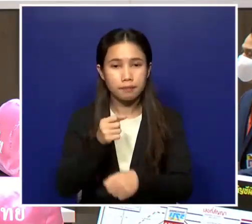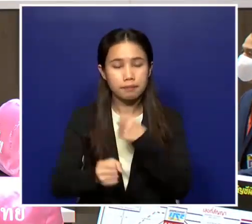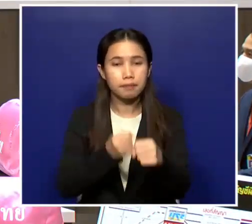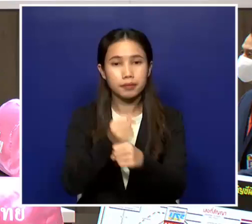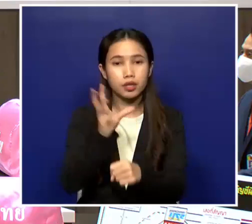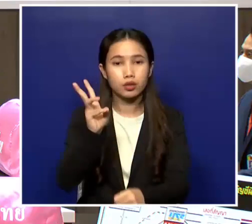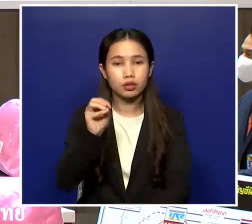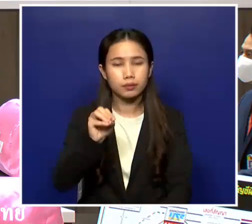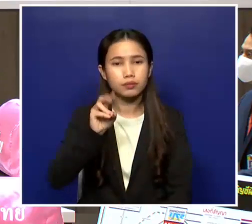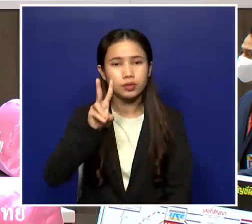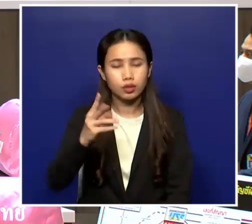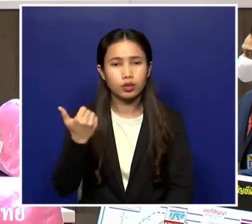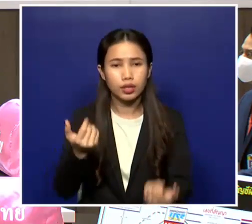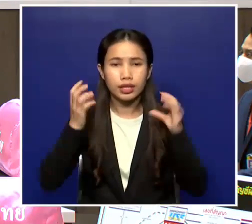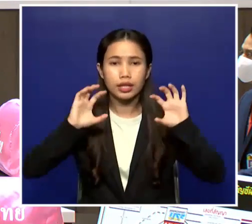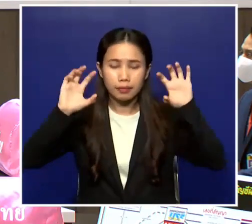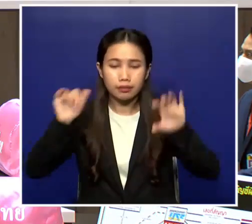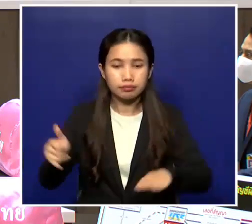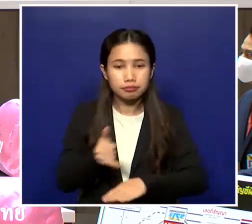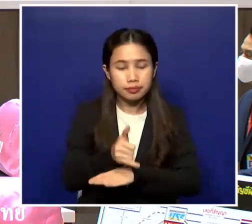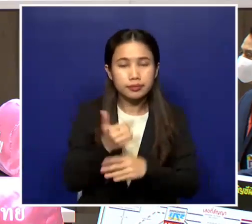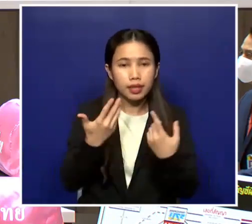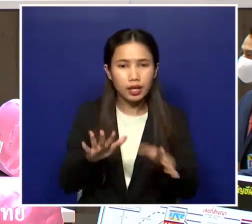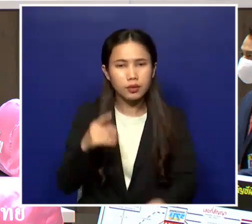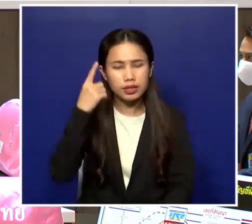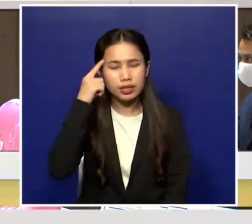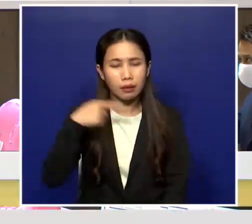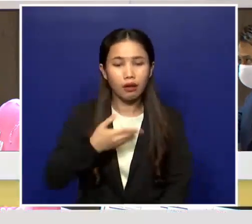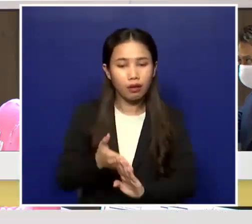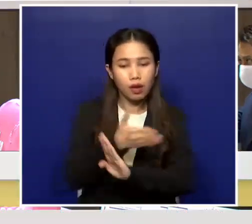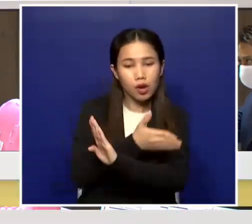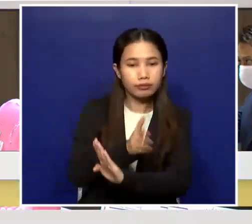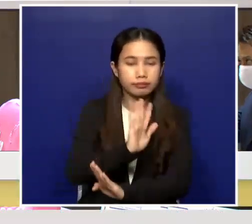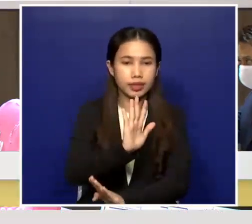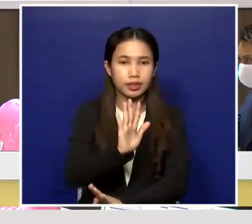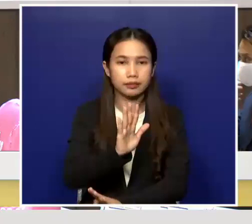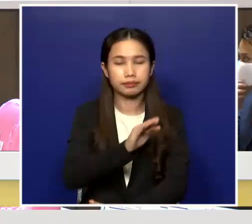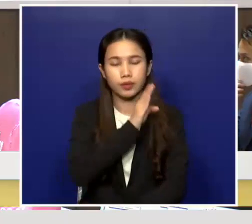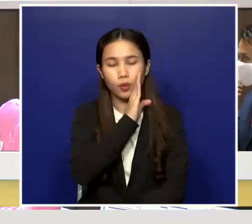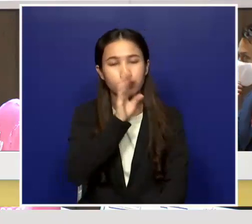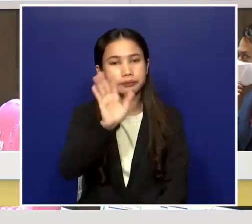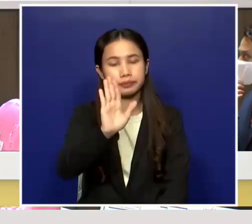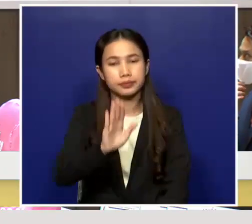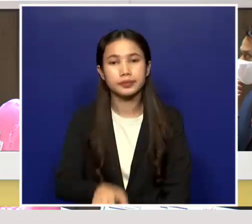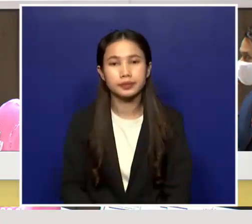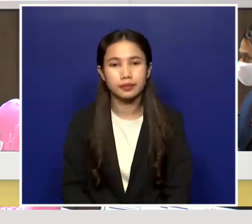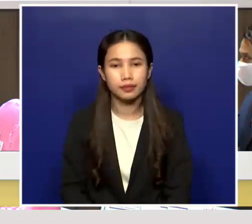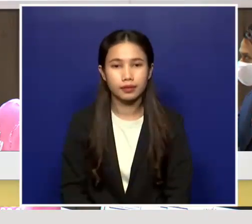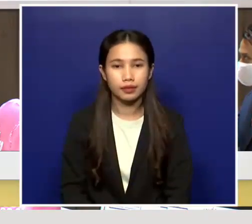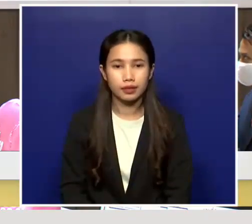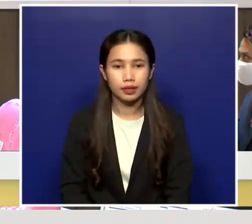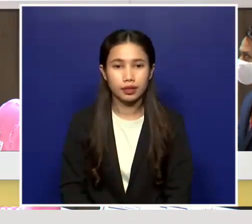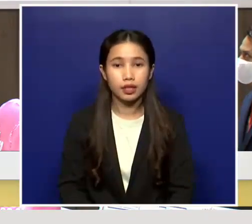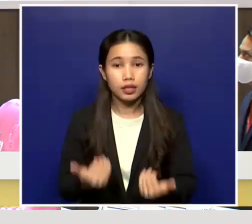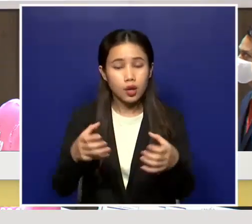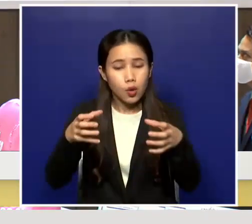เข้ามาเป็นรัฐบาลแล้วนะเดี๋ยวเขาจะอ้างว่าเอ้ยมันส่งก่อนหน้านั้นอย่ามาหลอกกันนะท่านประธานครับแล้วคนก็ชุด